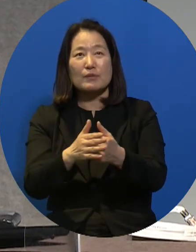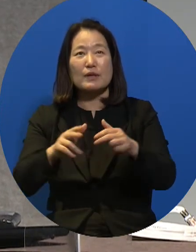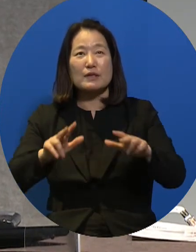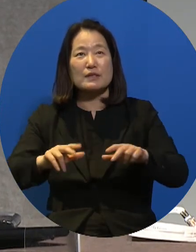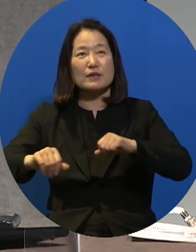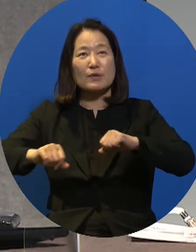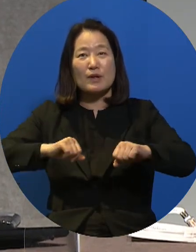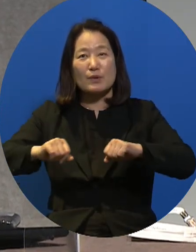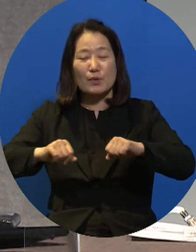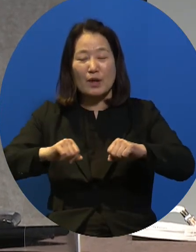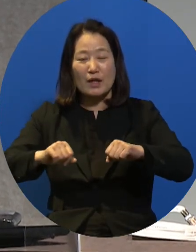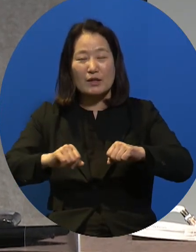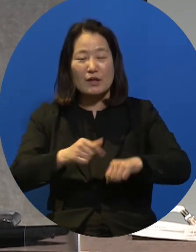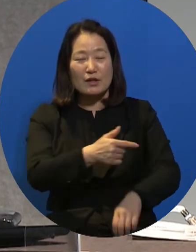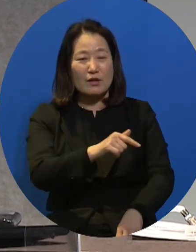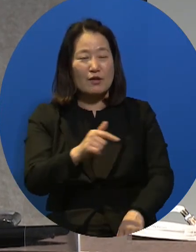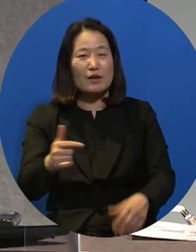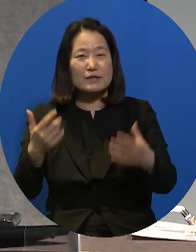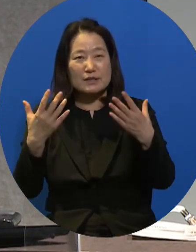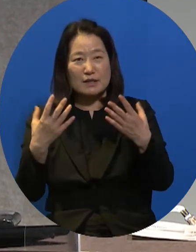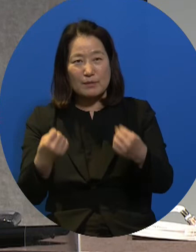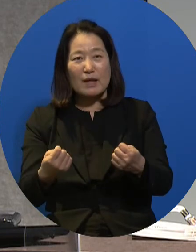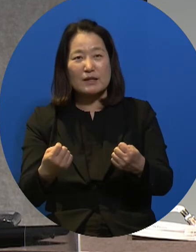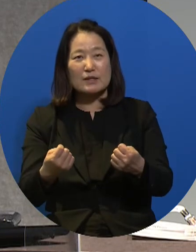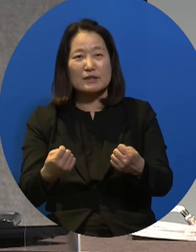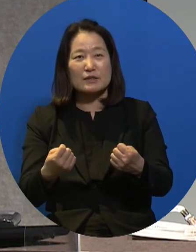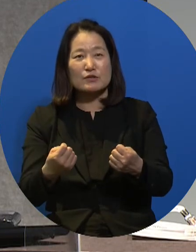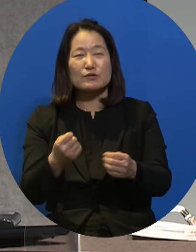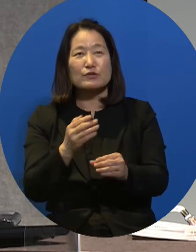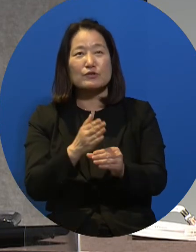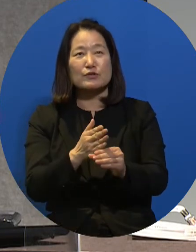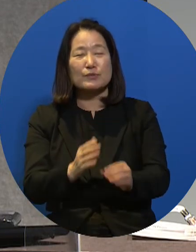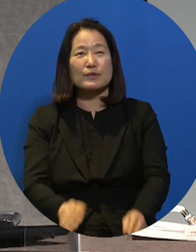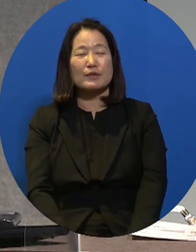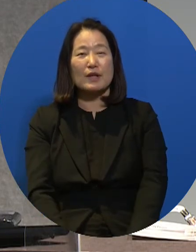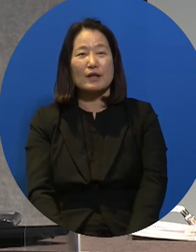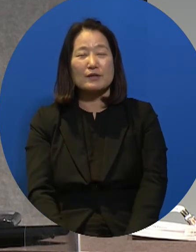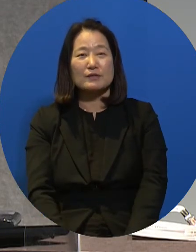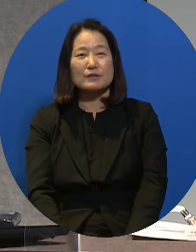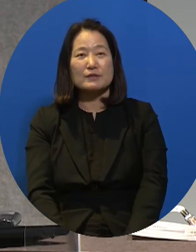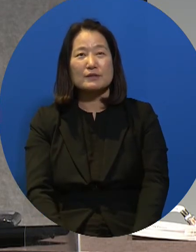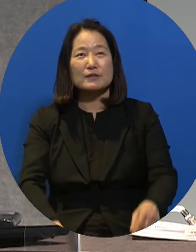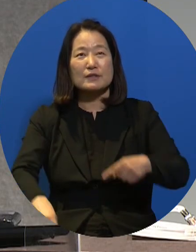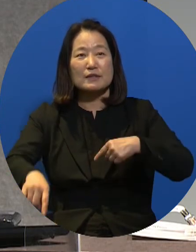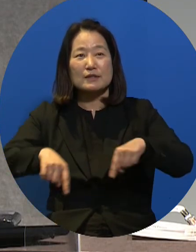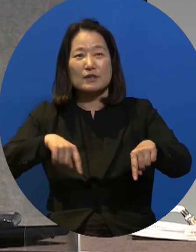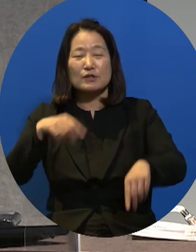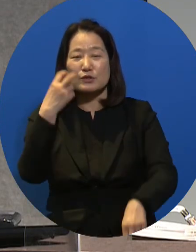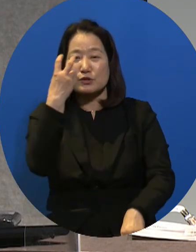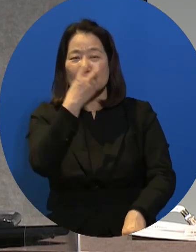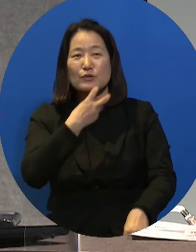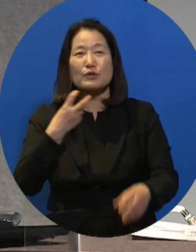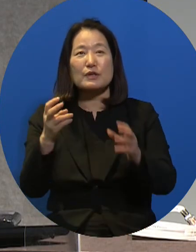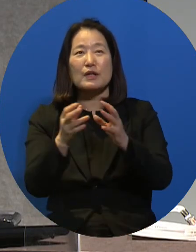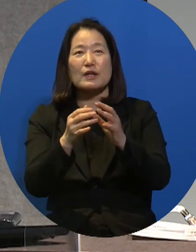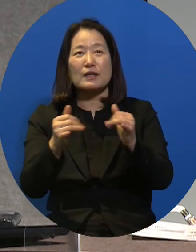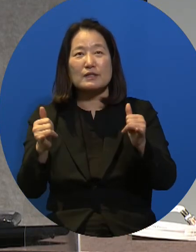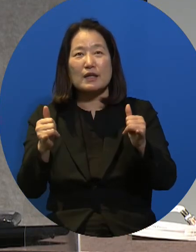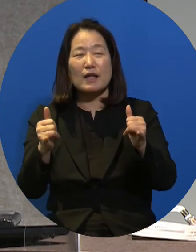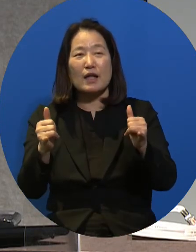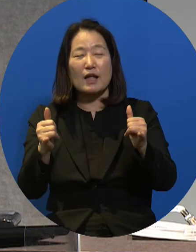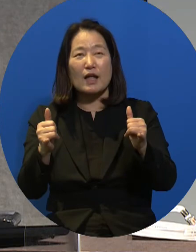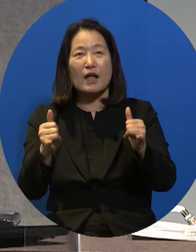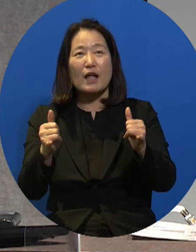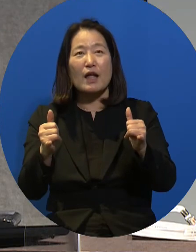활동하실 부분이 또 많아질 것 같습니다. 네, 다음으로 국회 입법조사처 정치행정조사실의 조규범